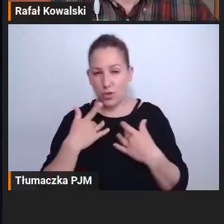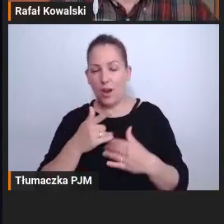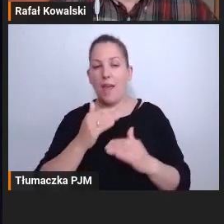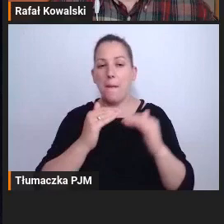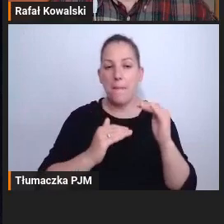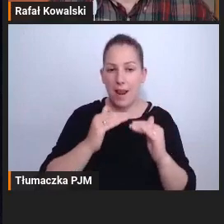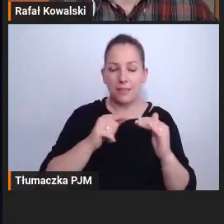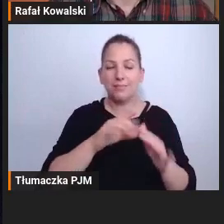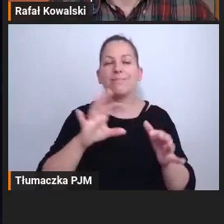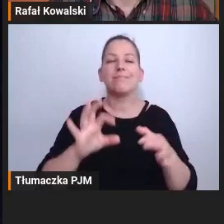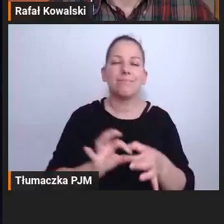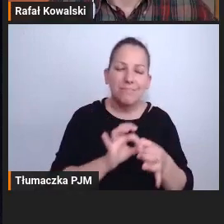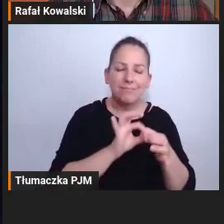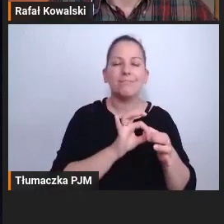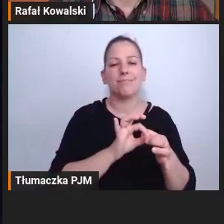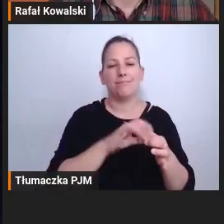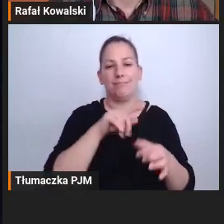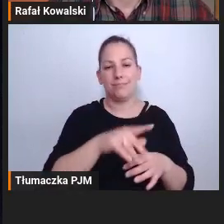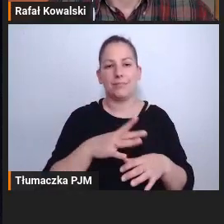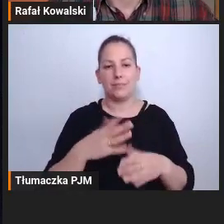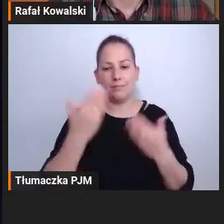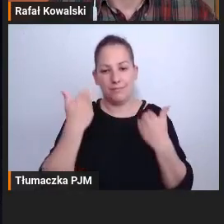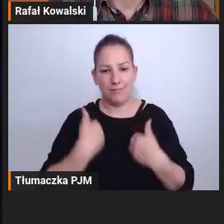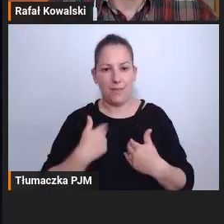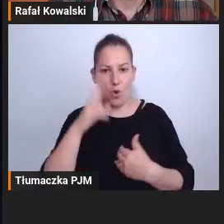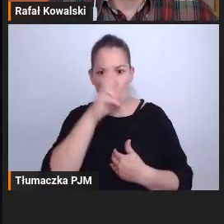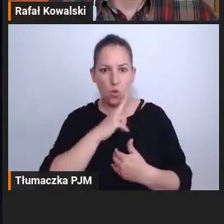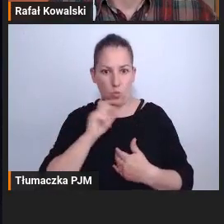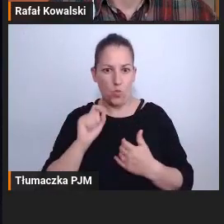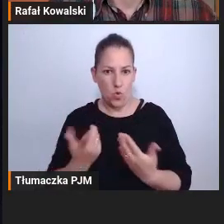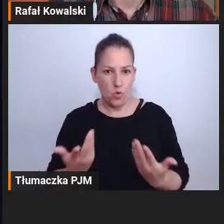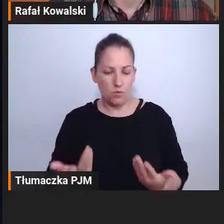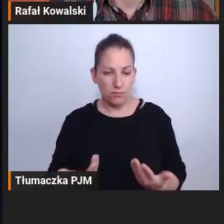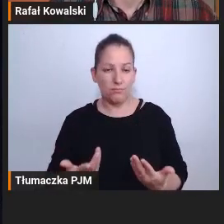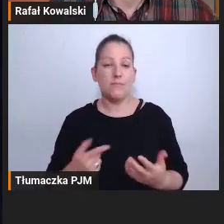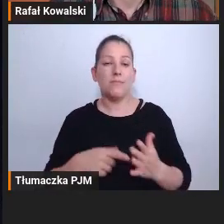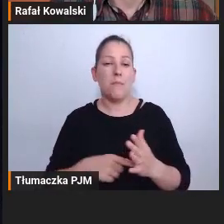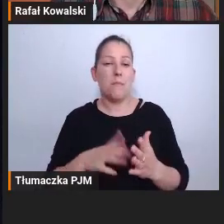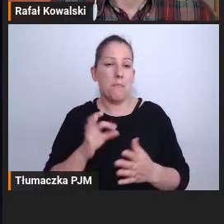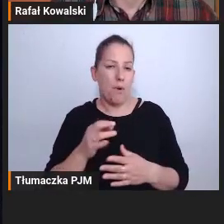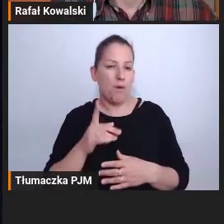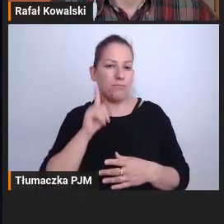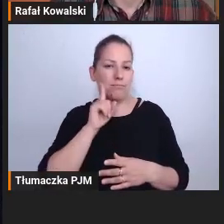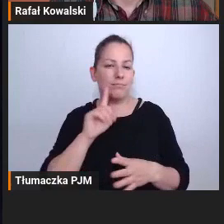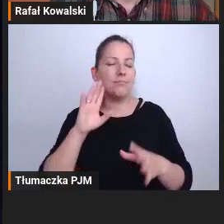z tym elementem bycia rodzicem. No bo generalnie wszelkie